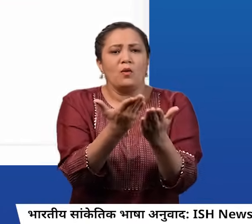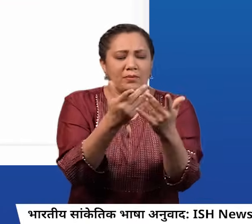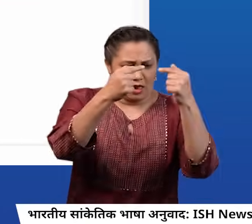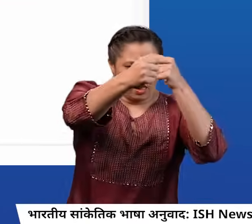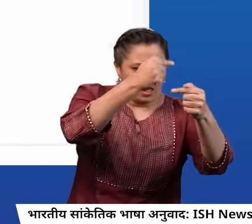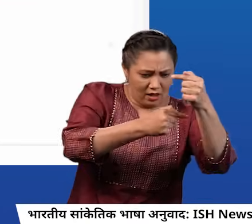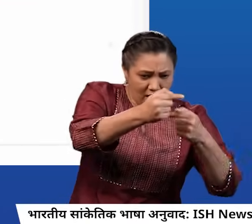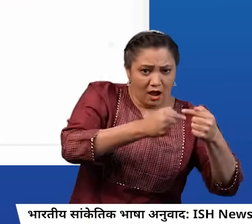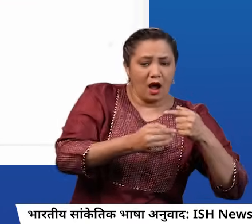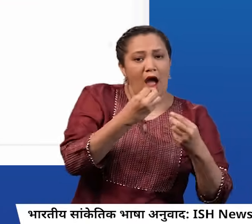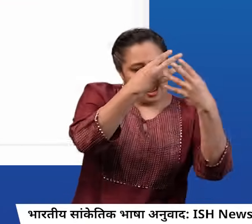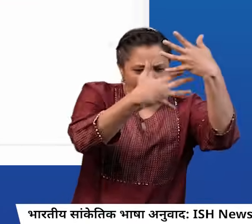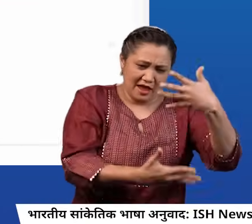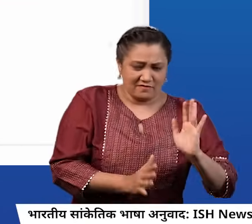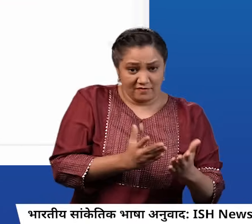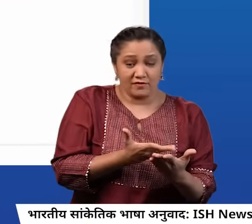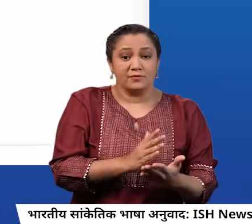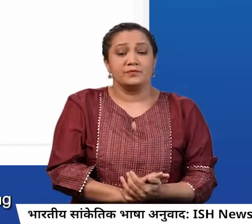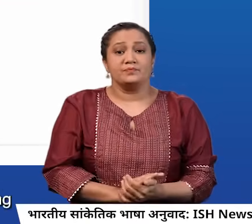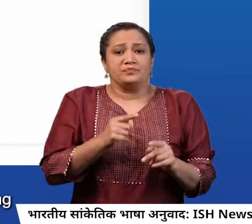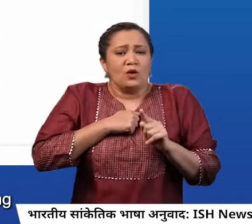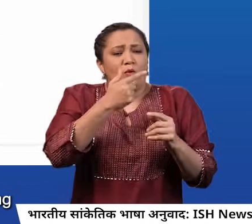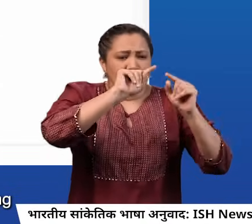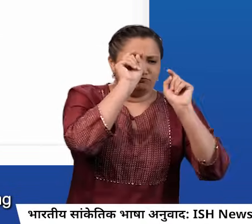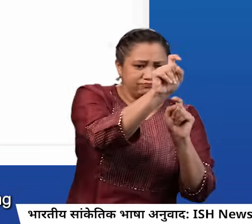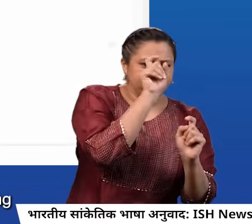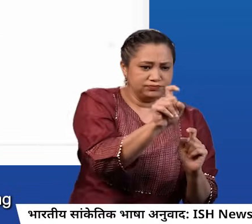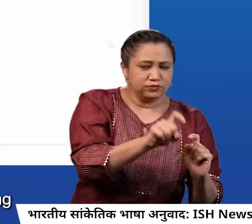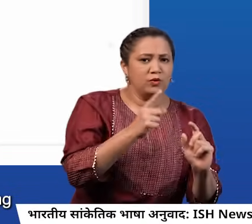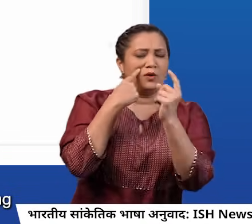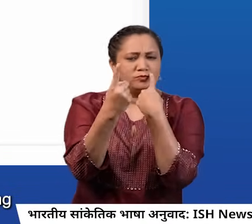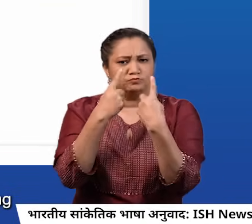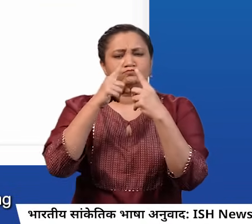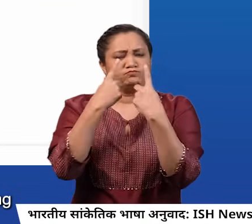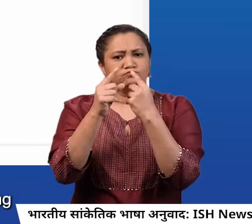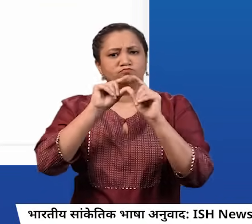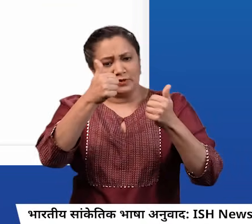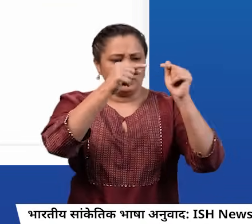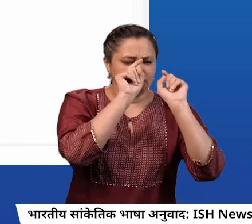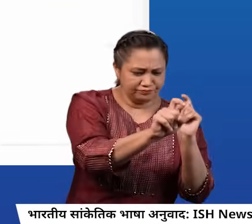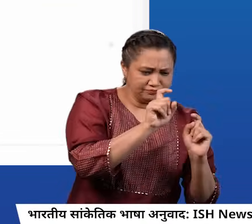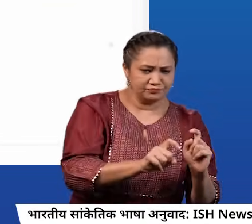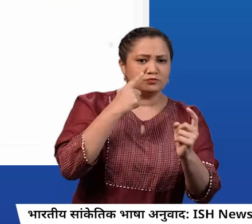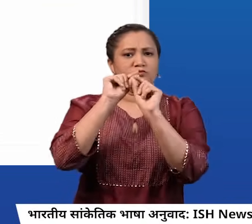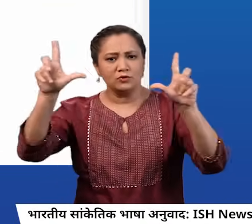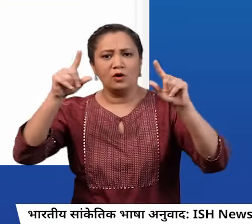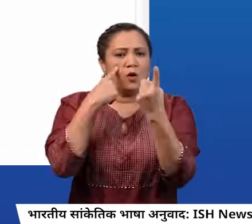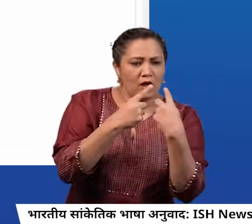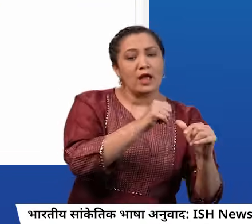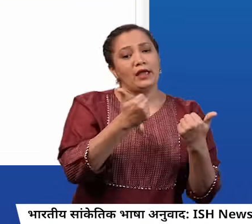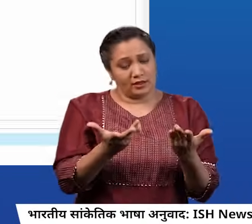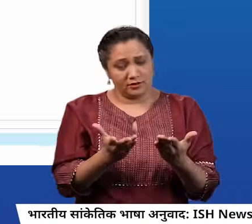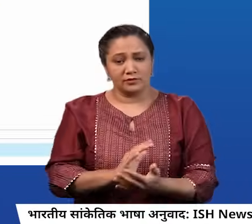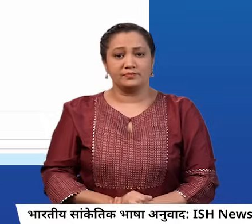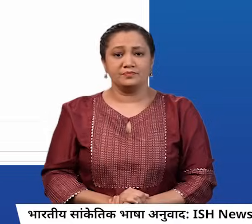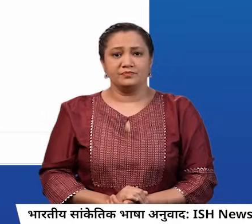दिस्तिल त्या तोन आपलिया सोईची भाषा निवडा आपन मराठी भाषेचा परियाई